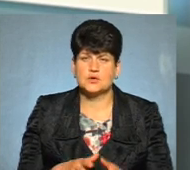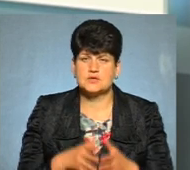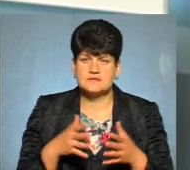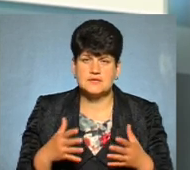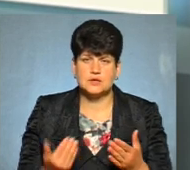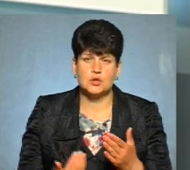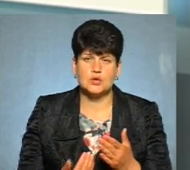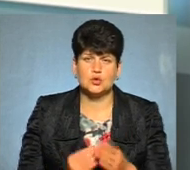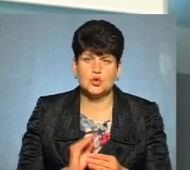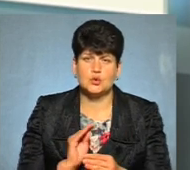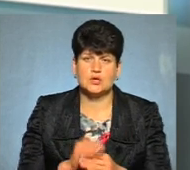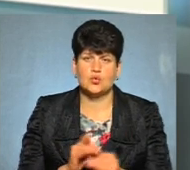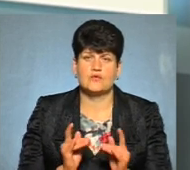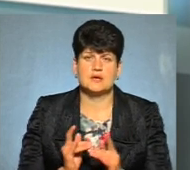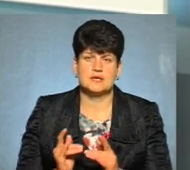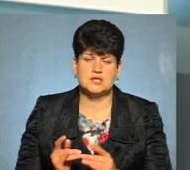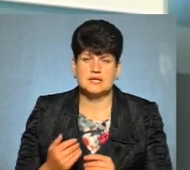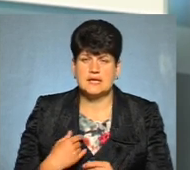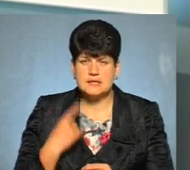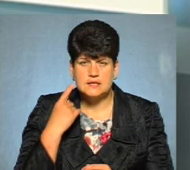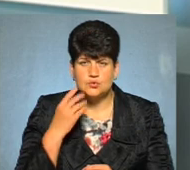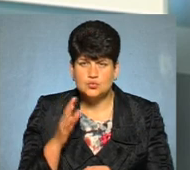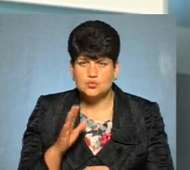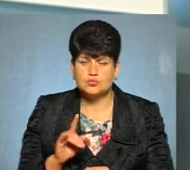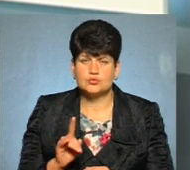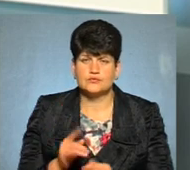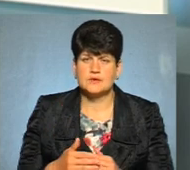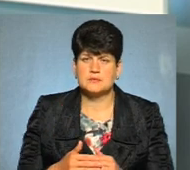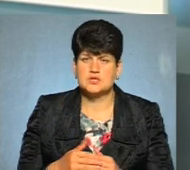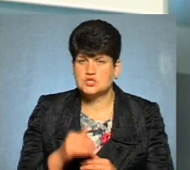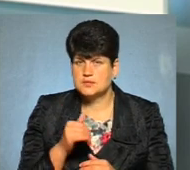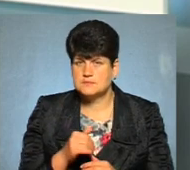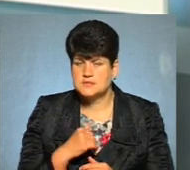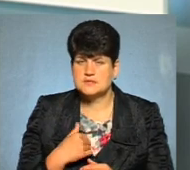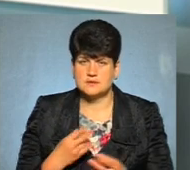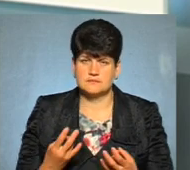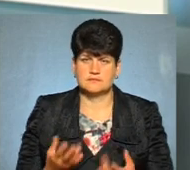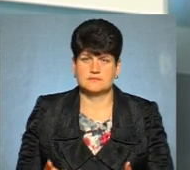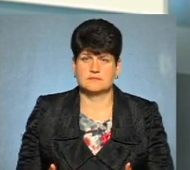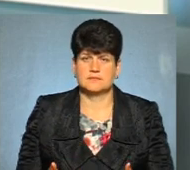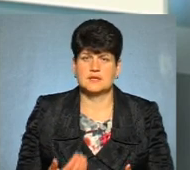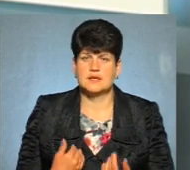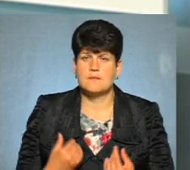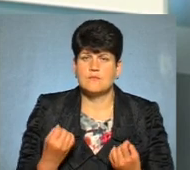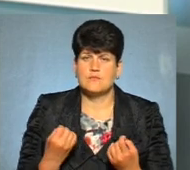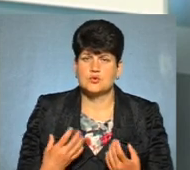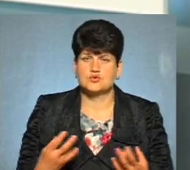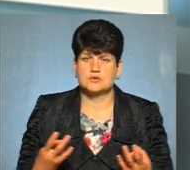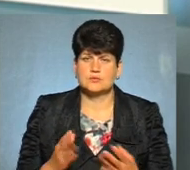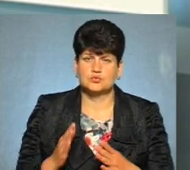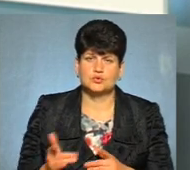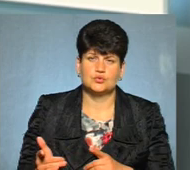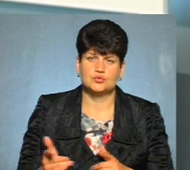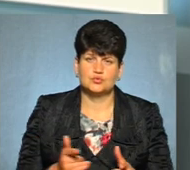ліжок. І я не думаю, що вони в найближчі місяці нам знадобляться. Нам просто треба бути готовими